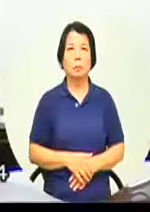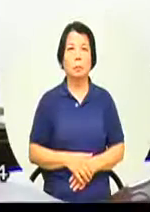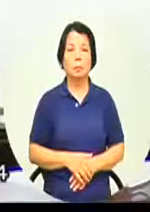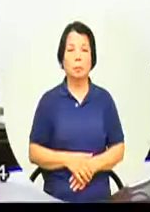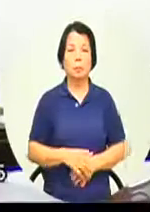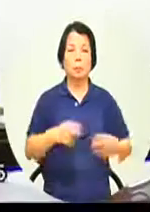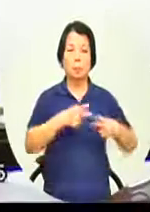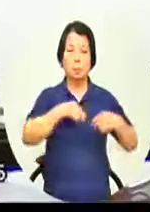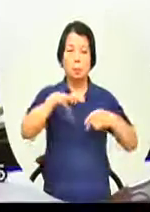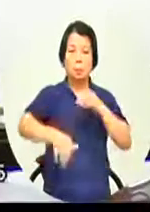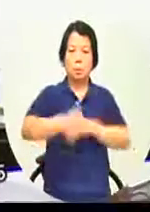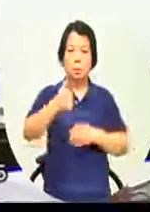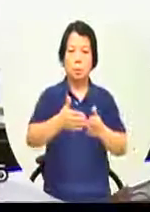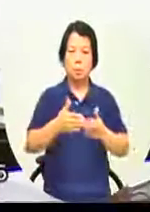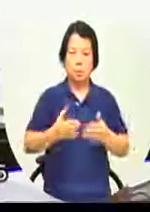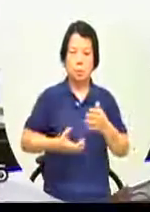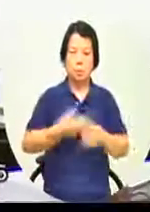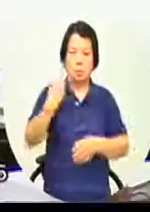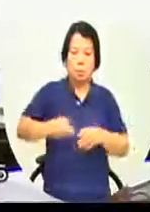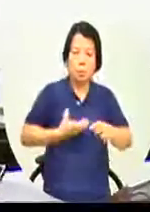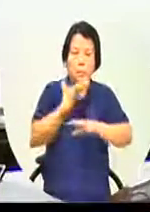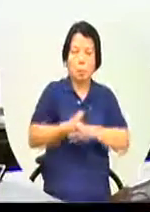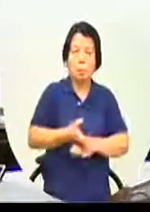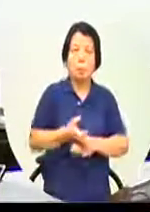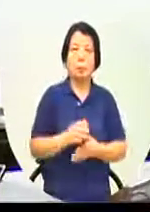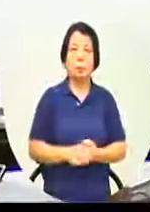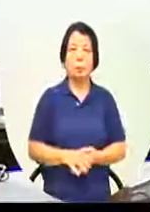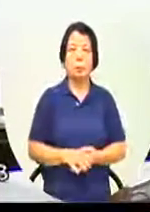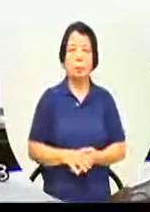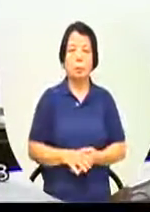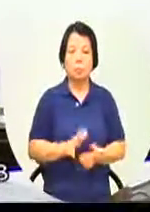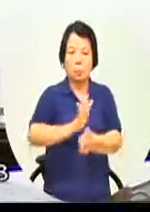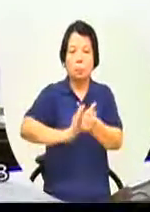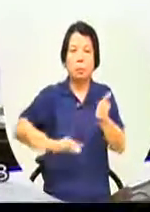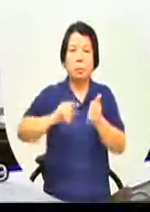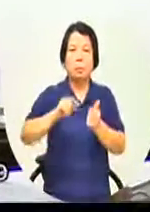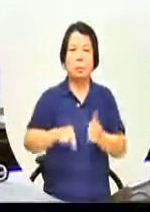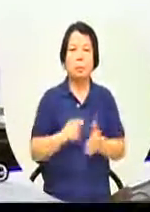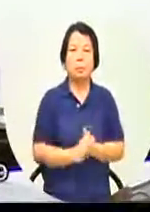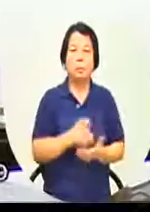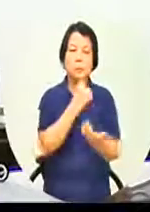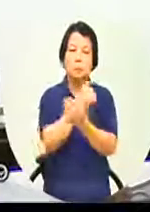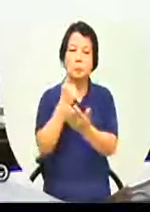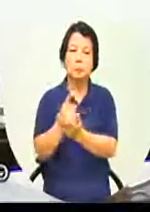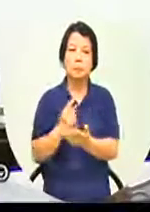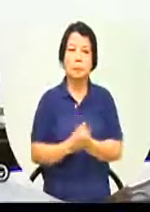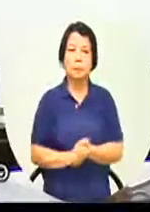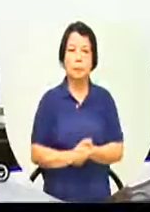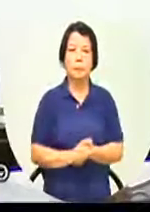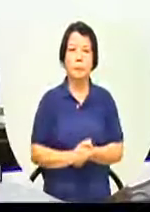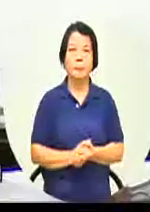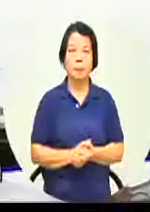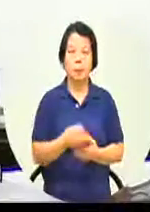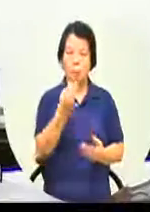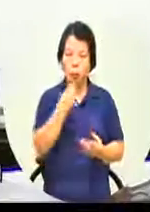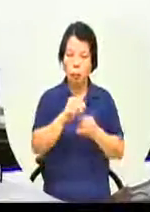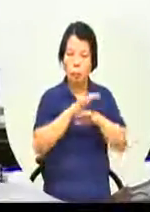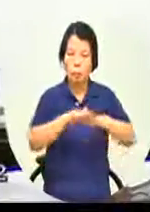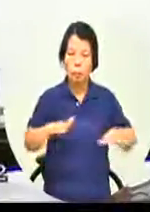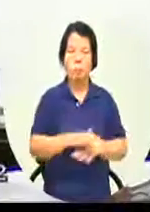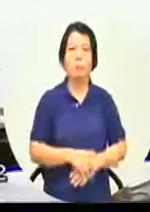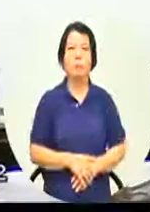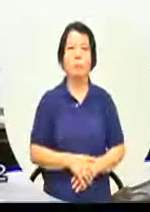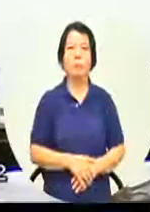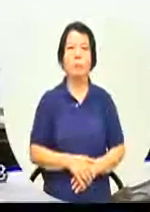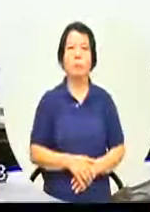蔡局长能够花更多的心力，因为这牵涉到我们的所有的每个人的食的安全哈。那